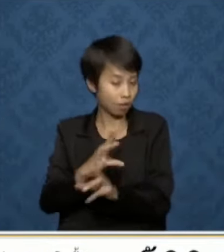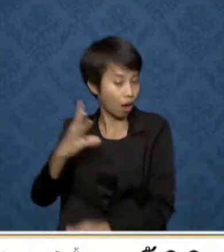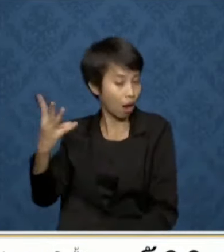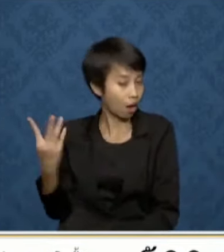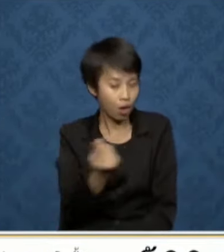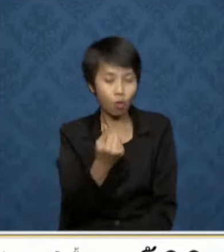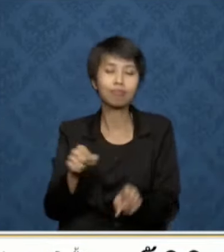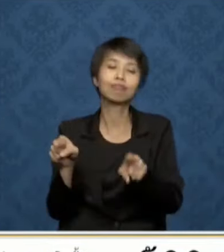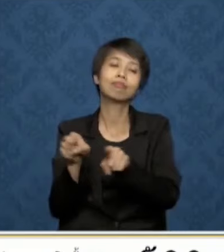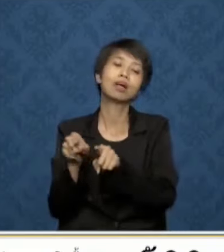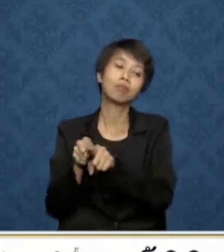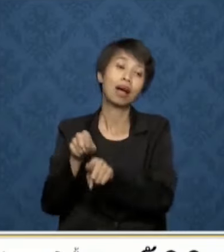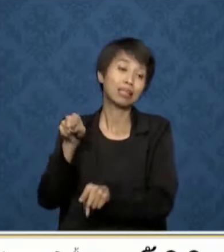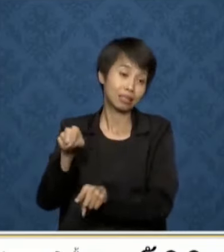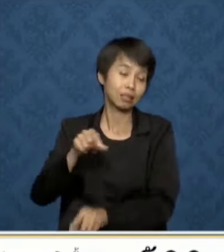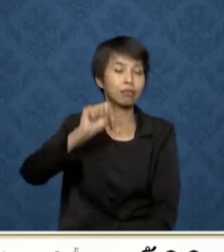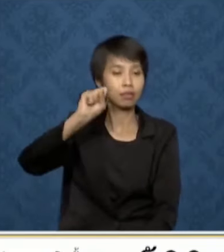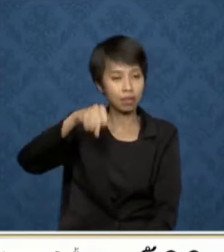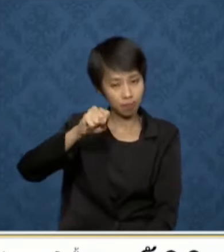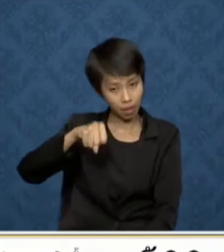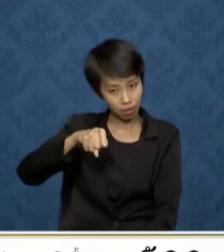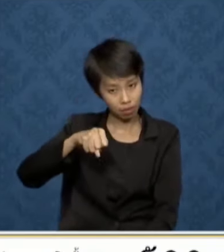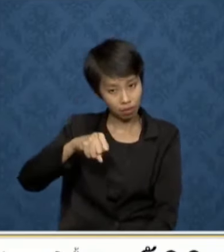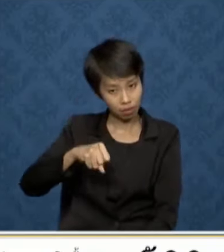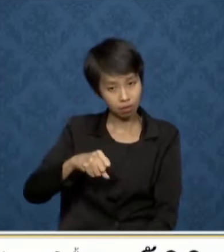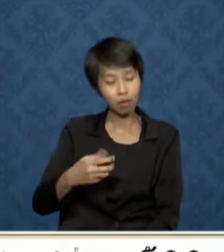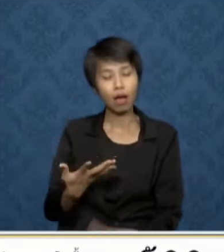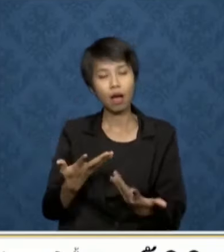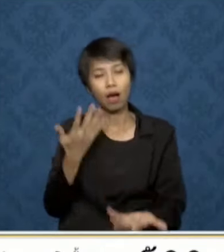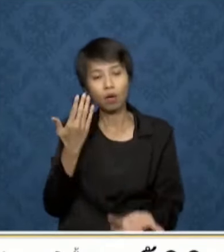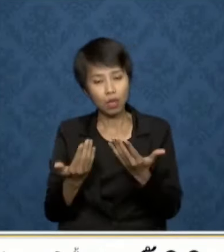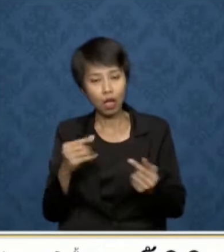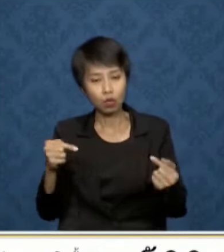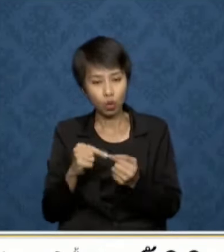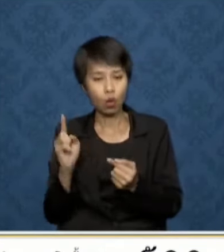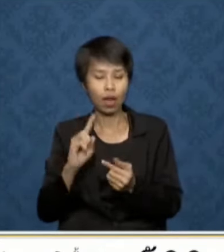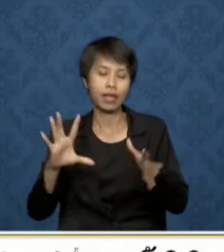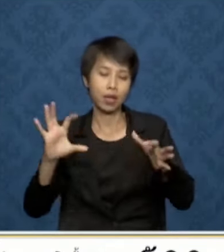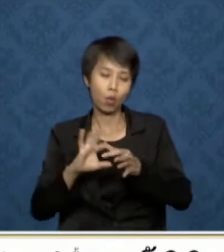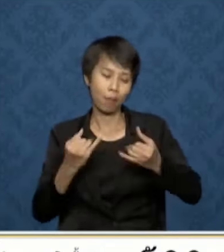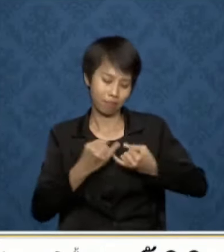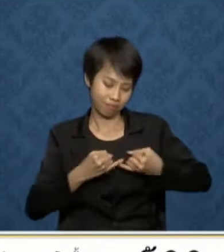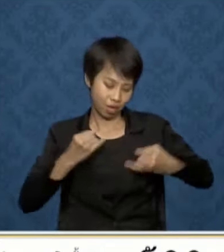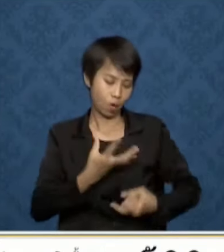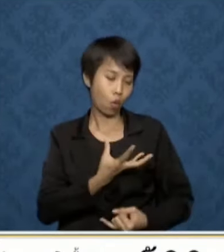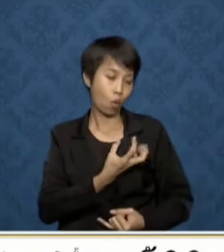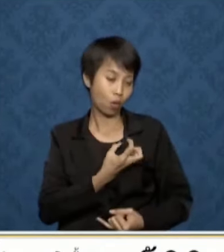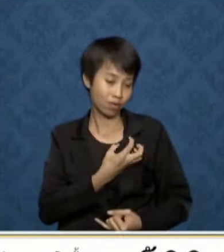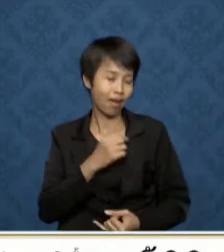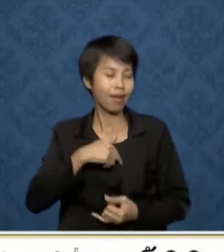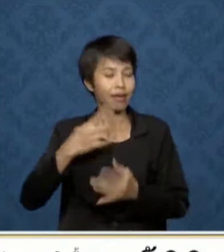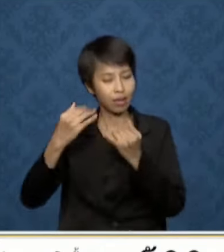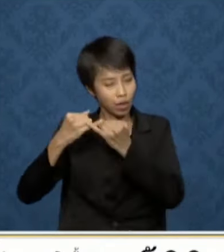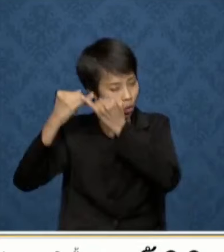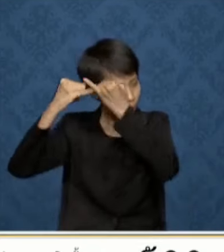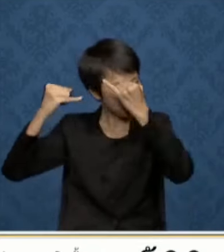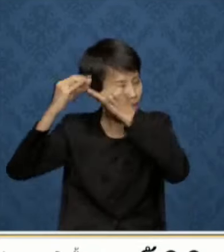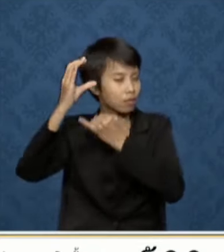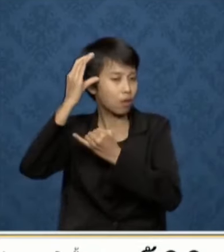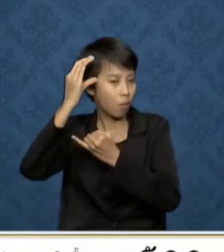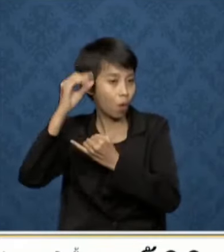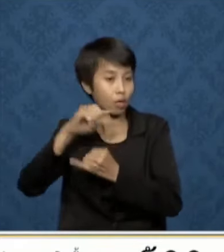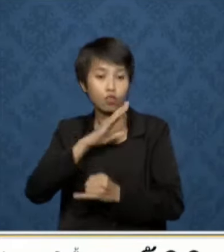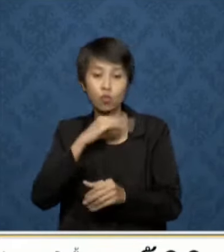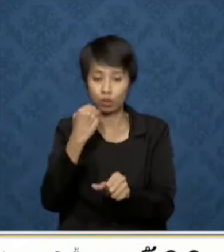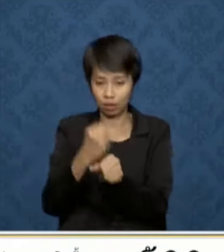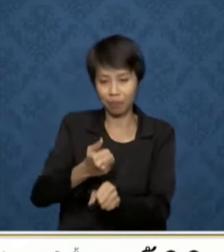แบบนี้เมอเกิดเหตุกได้Mo lewyถ inquiry หรือแ้แตละเลสมองเนี่ก็ตามแตจะได้แบบนี้ ผมกโอเค ไมได